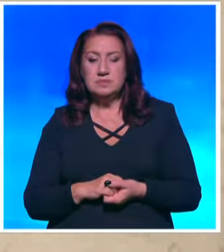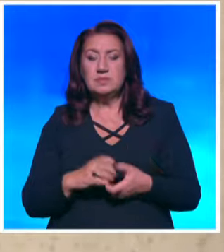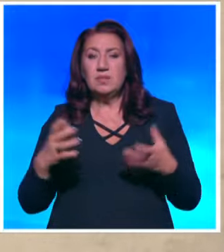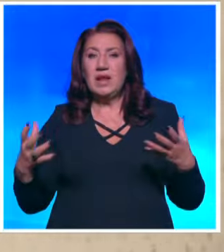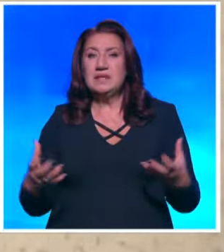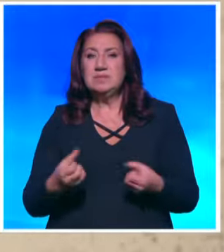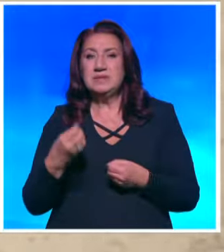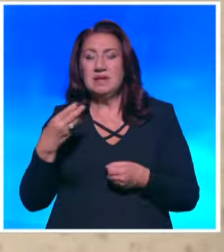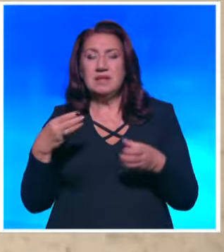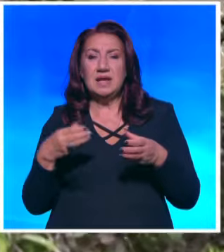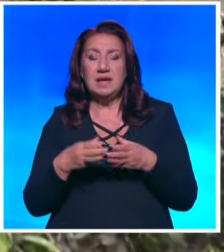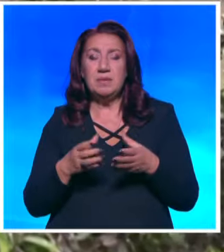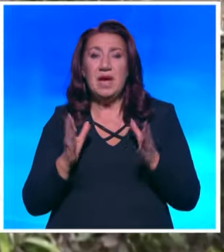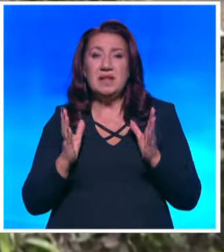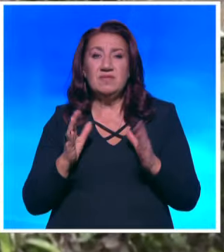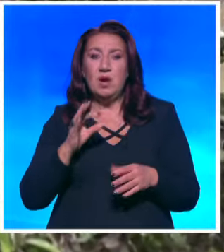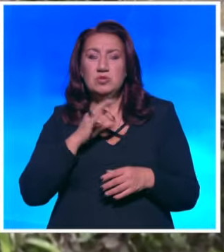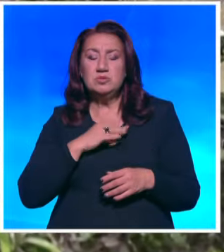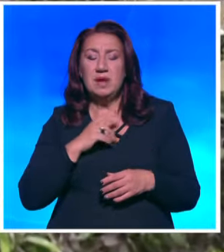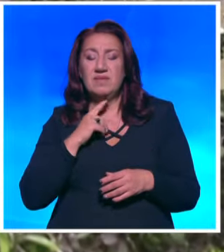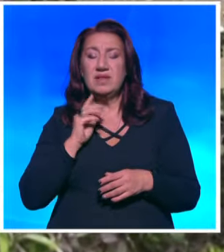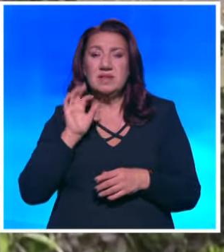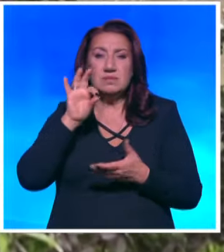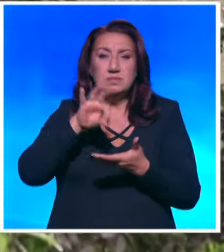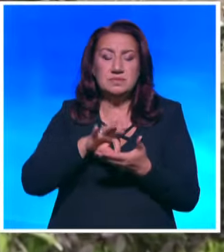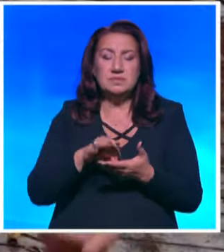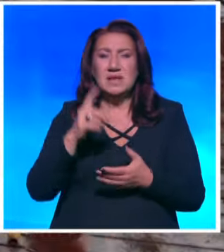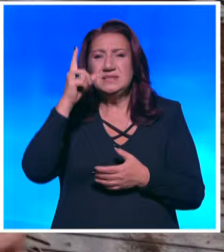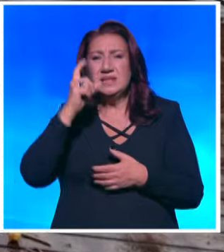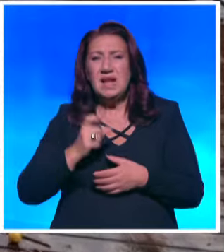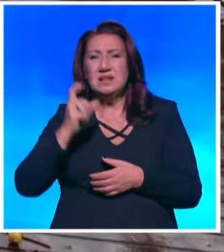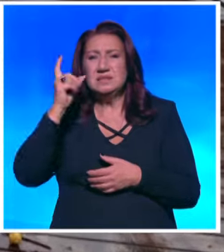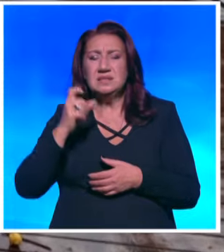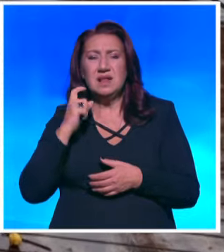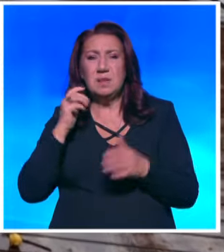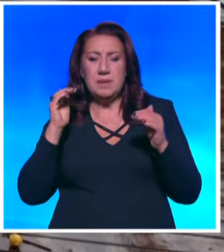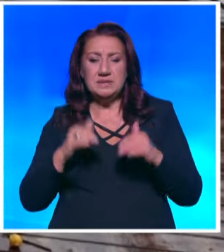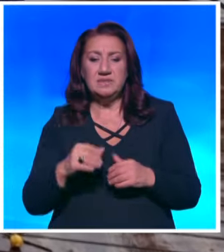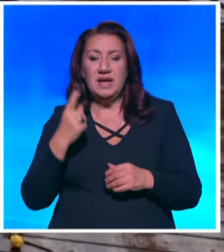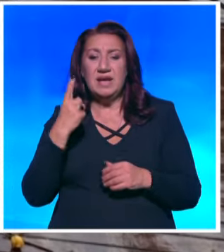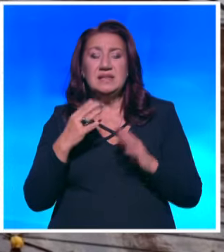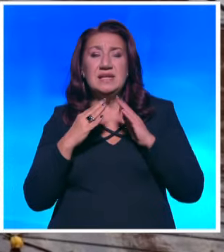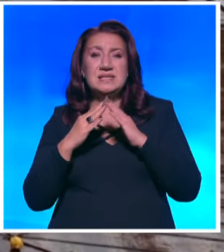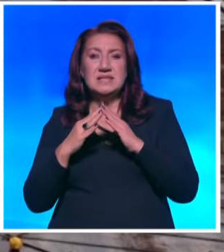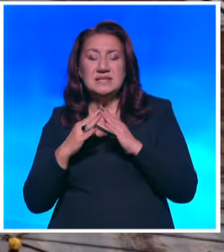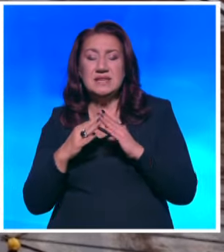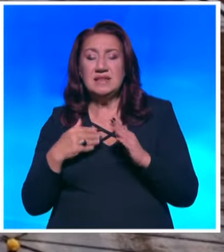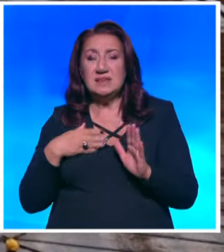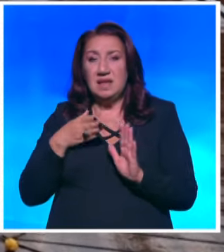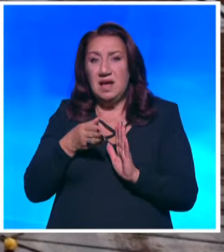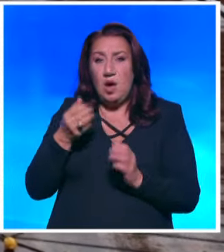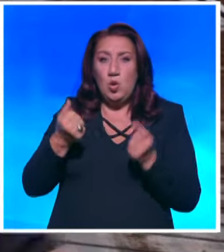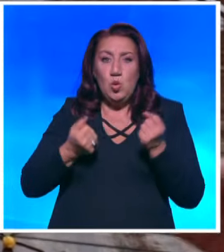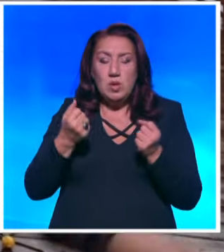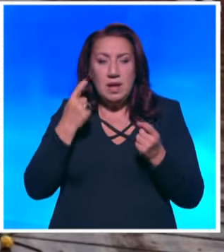Спасителните екипи едва смогват да реагират на хилядите сигнали за бедствие. Един съсед беше хванат в капан в колата си. Не знам